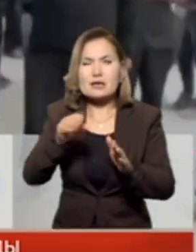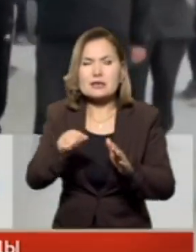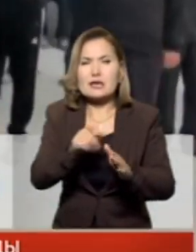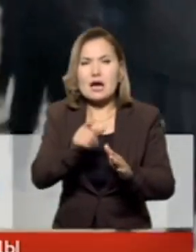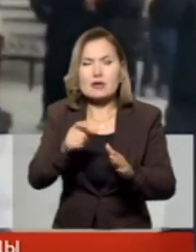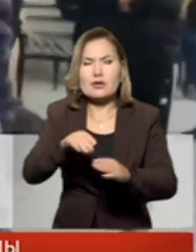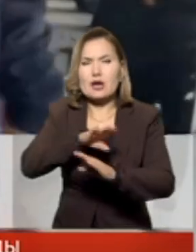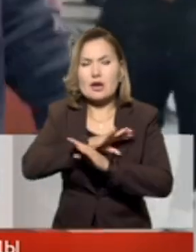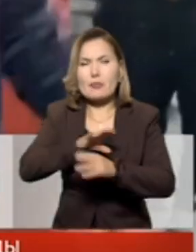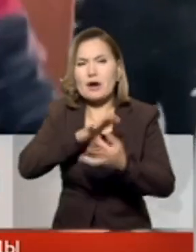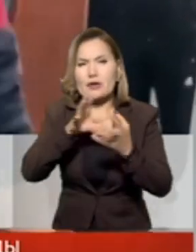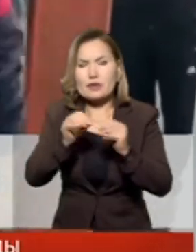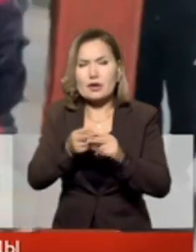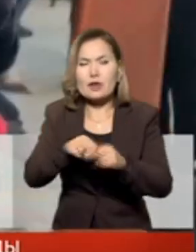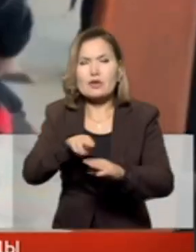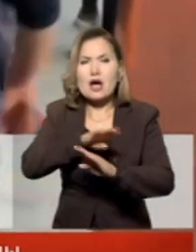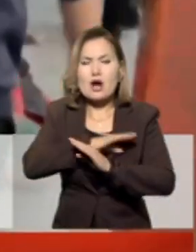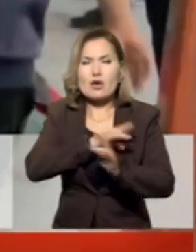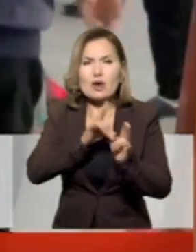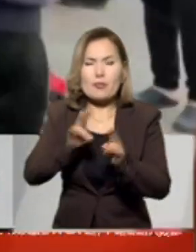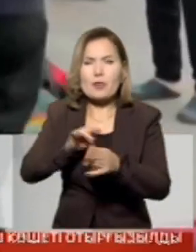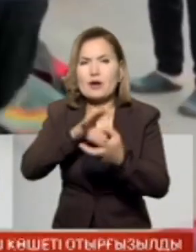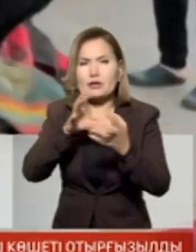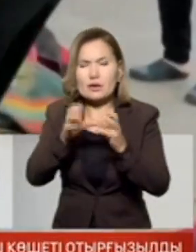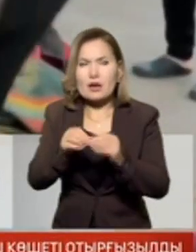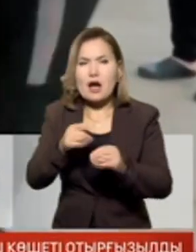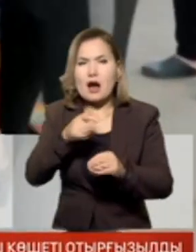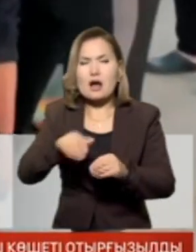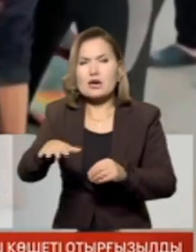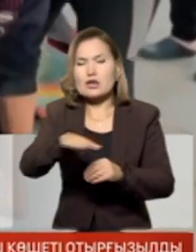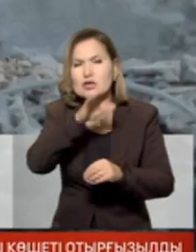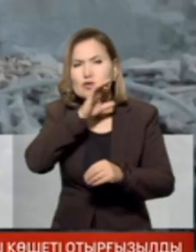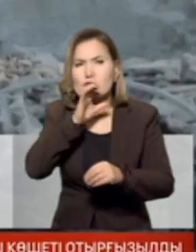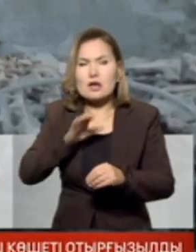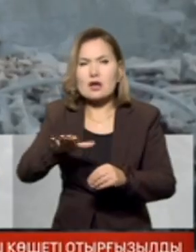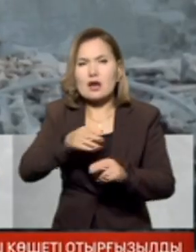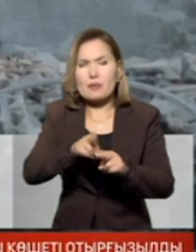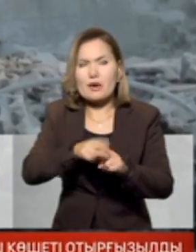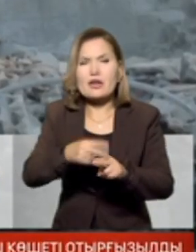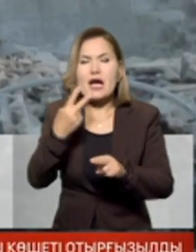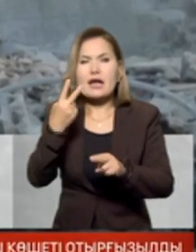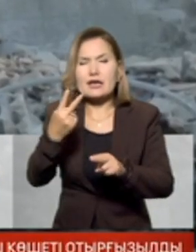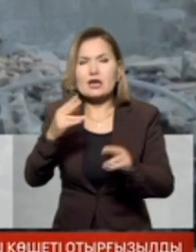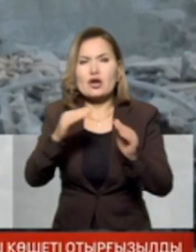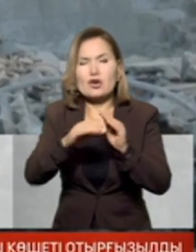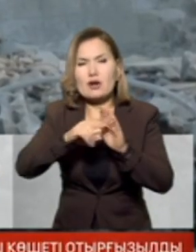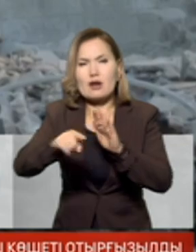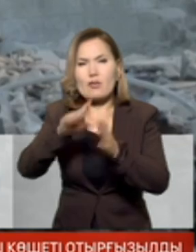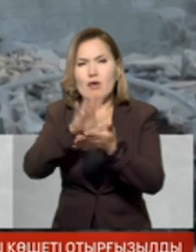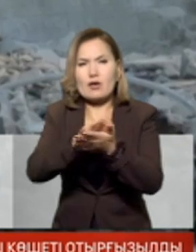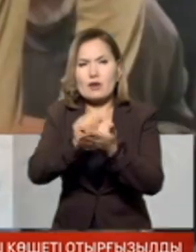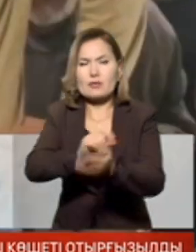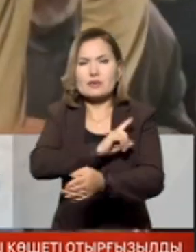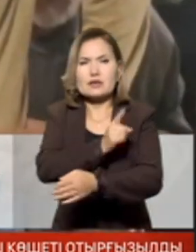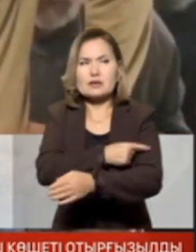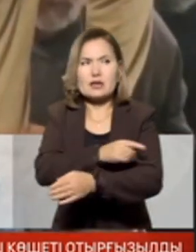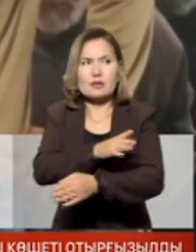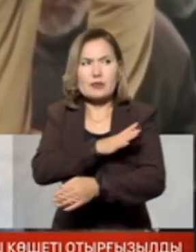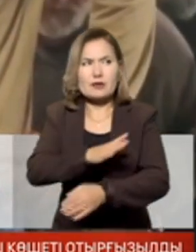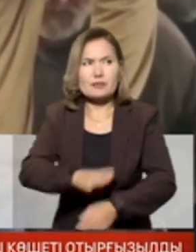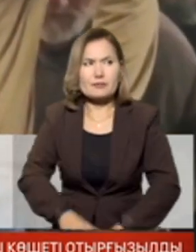тапқан. Сол құрбандардың 30-ы өткен тәулікте Газаның солтүстігінде екі үйге ракета тигенде опат болды.